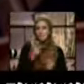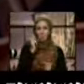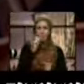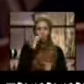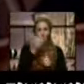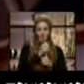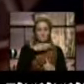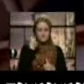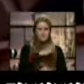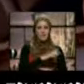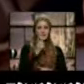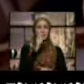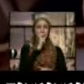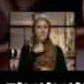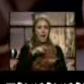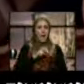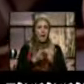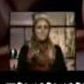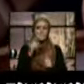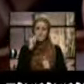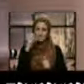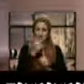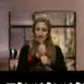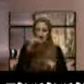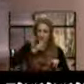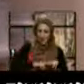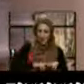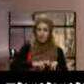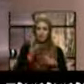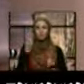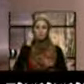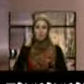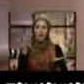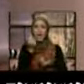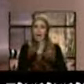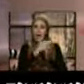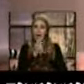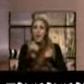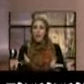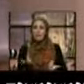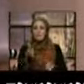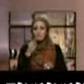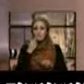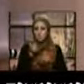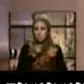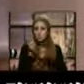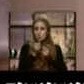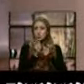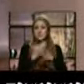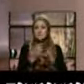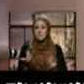تعالى 1 2 3 يعدوا المقابر، حتى زاروا المقابر ليتباهوا بها. طب ماذا غير فينا الاسلام؟